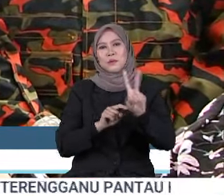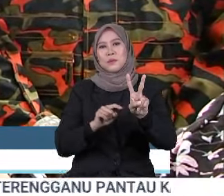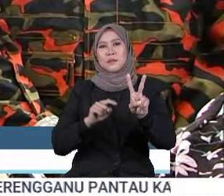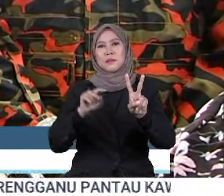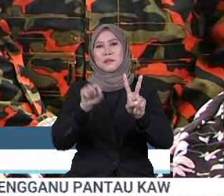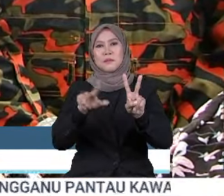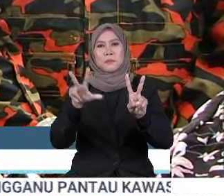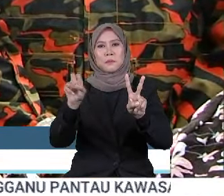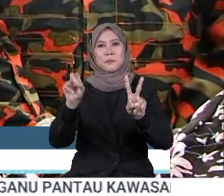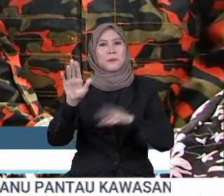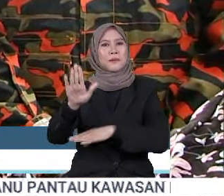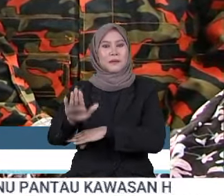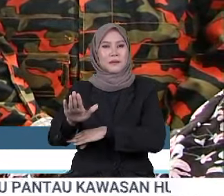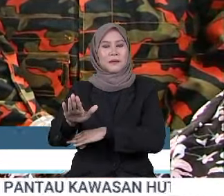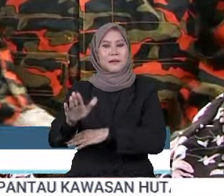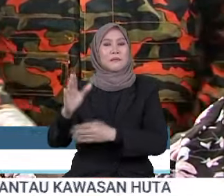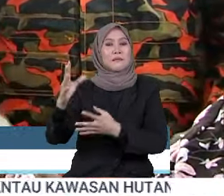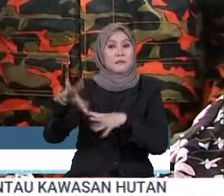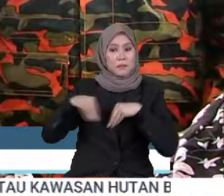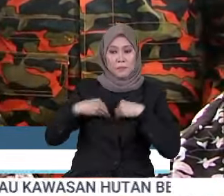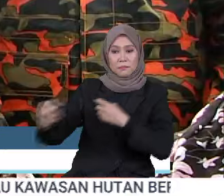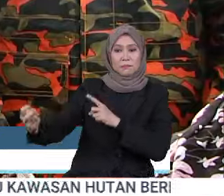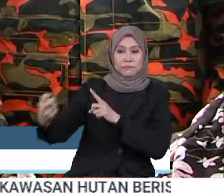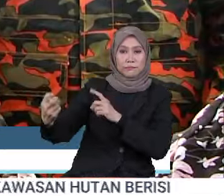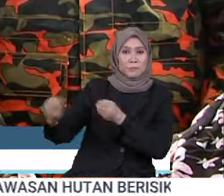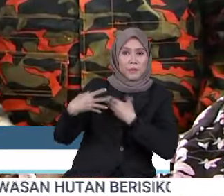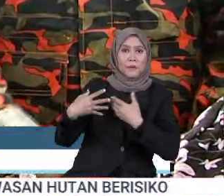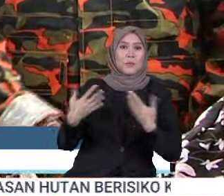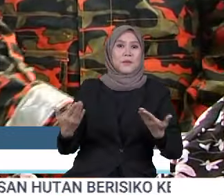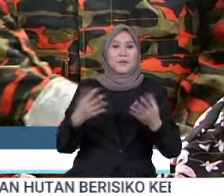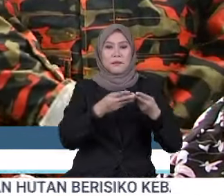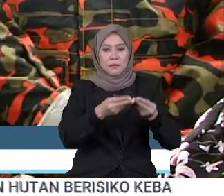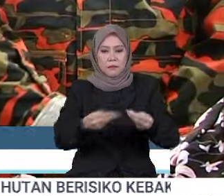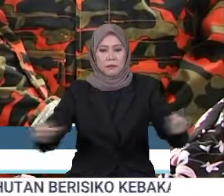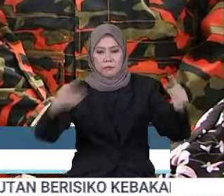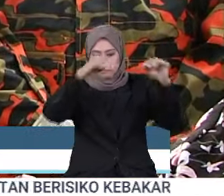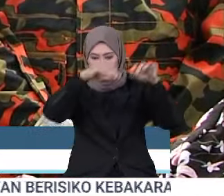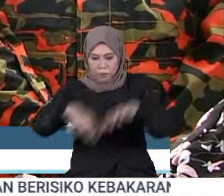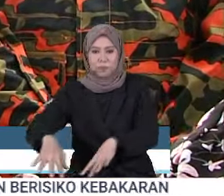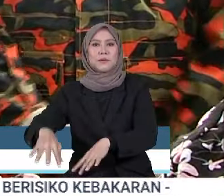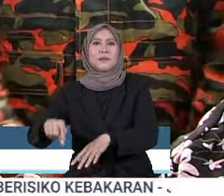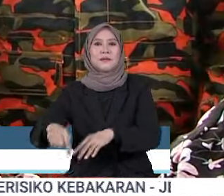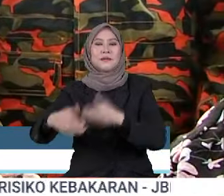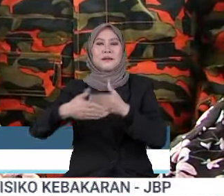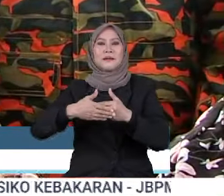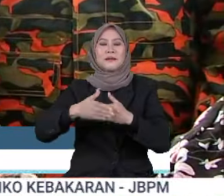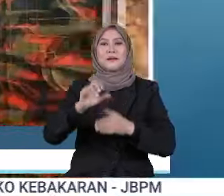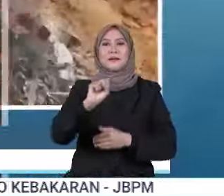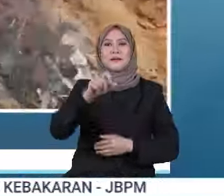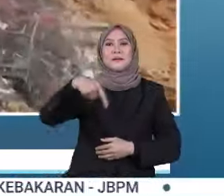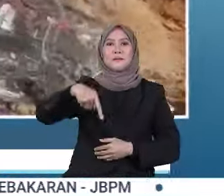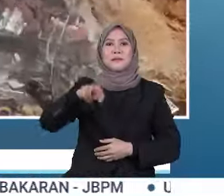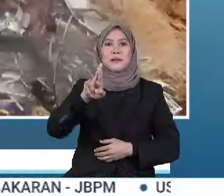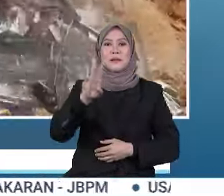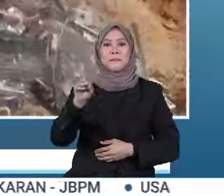petang telah menerima maklumat bahawa berlaku satu kejadian tanah Run di Akademi sprm Bukit tungku dan